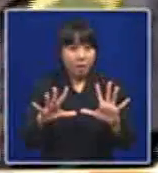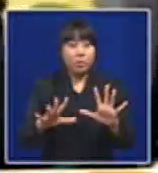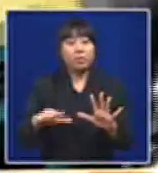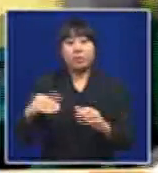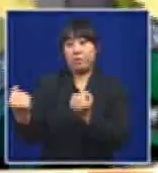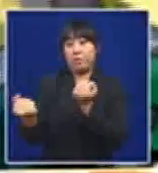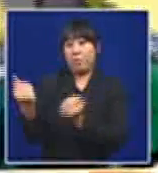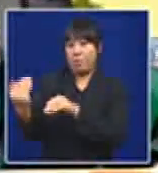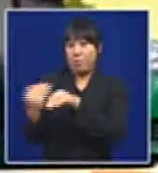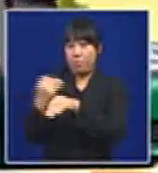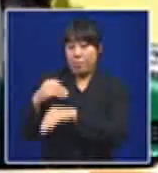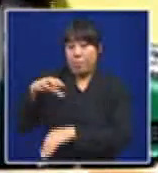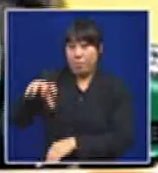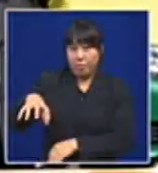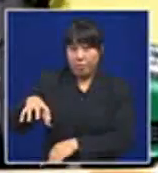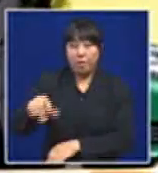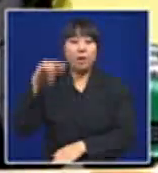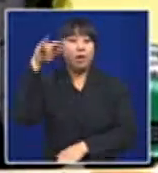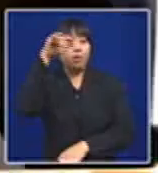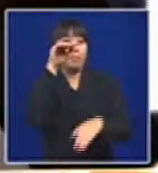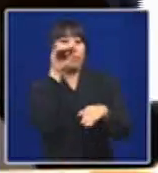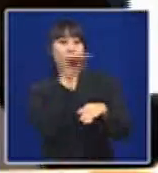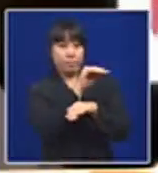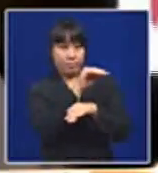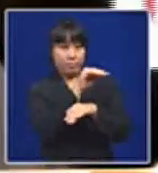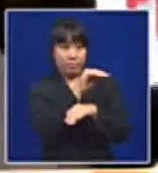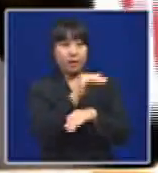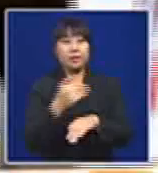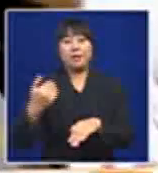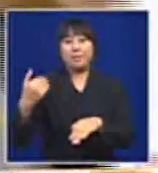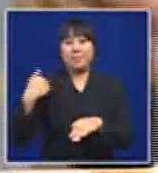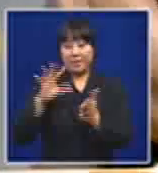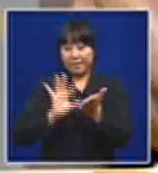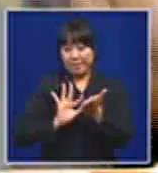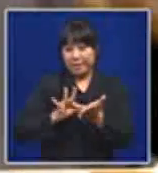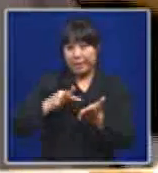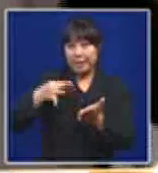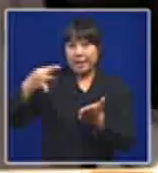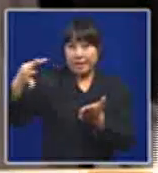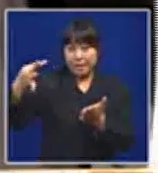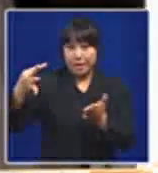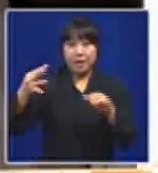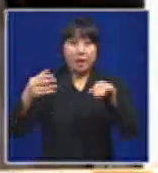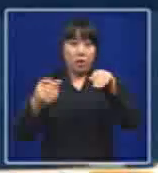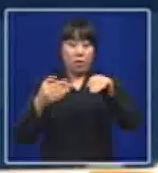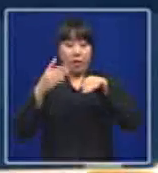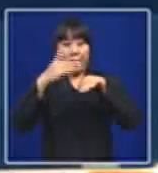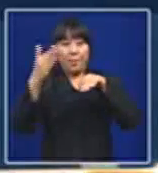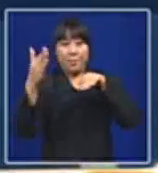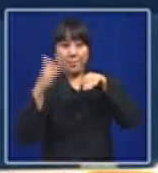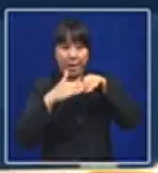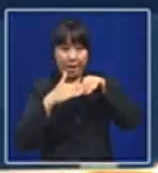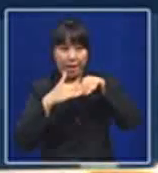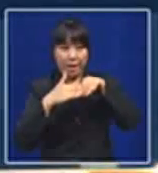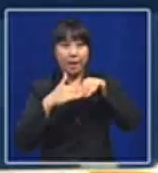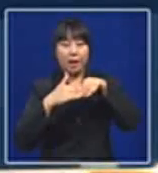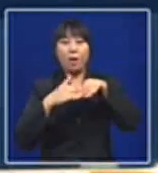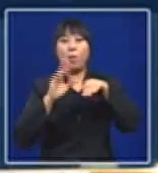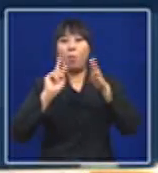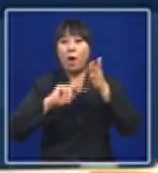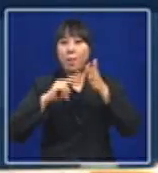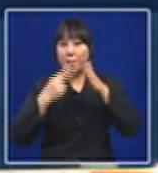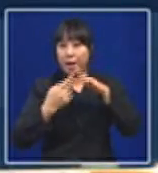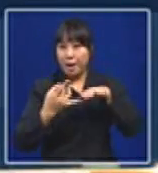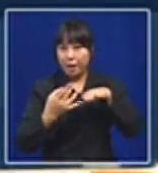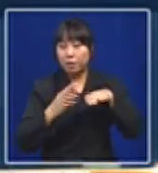งทางบกและท่าอากาศยานสุวรรณภูมิก็จะได้รับสติ๊กเกอร์ติดที่กระจกหน้ารถซึ่งการันตีได้ว่า